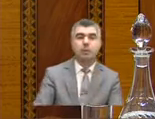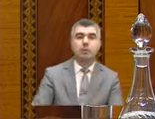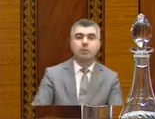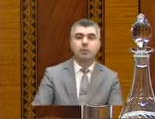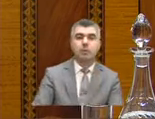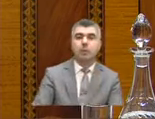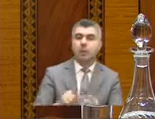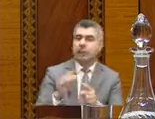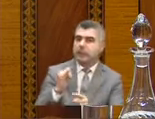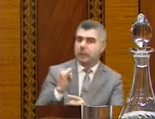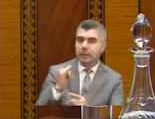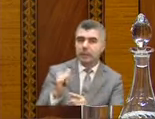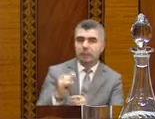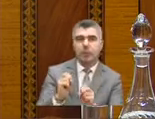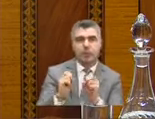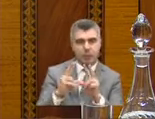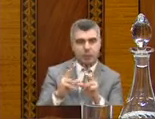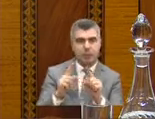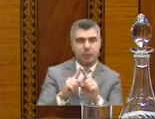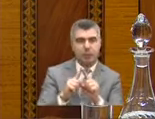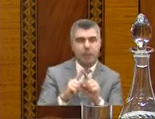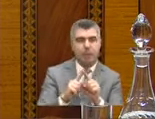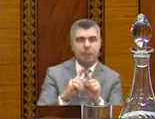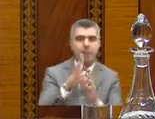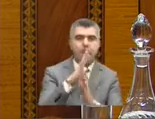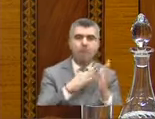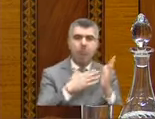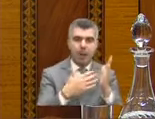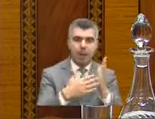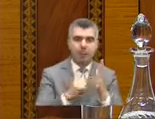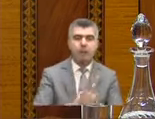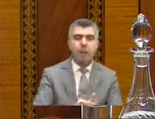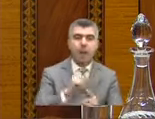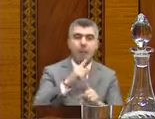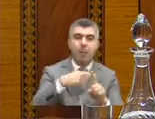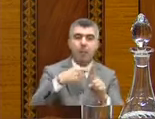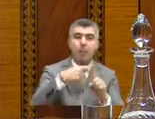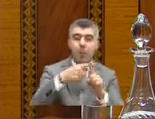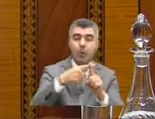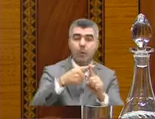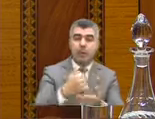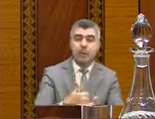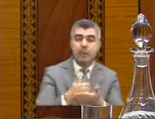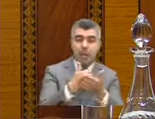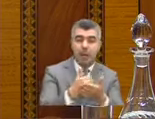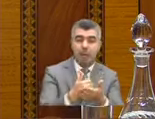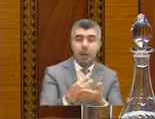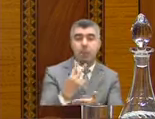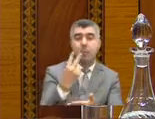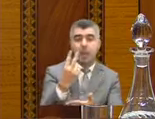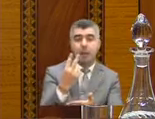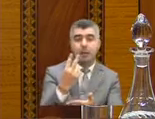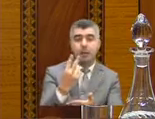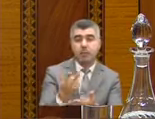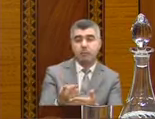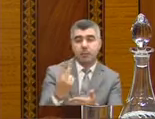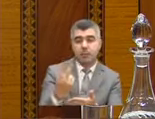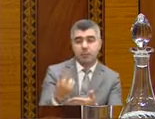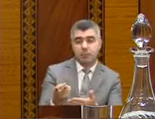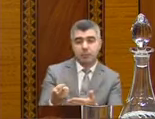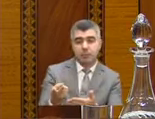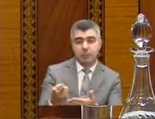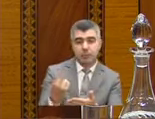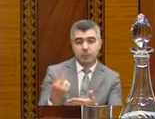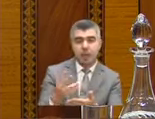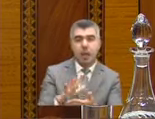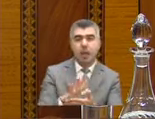2025 على مواصلة هذا البرنامج، حيث سيتم الرفع من الدعم ليصل إلى 250 درهم عن كل